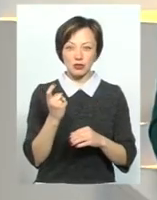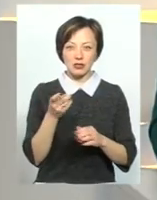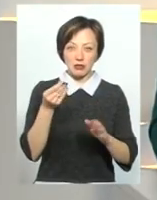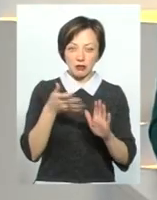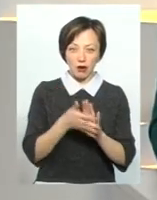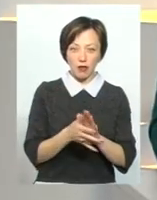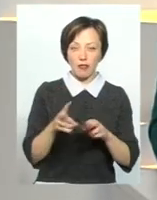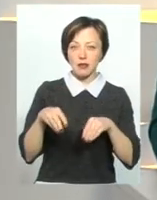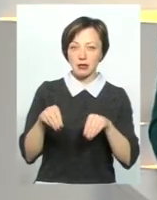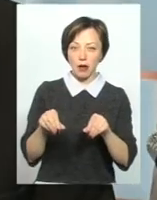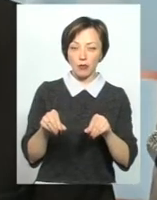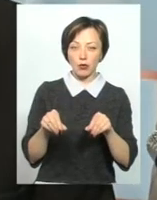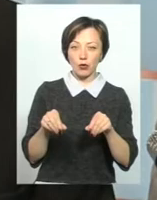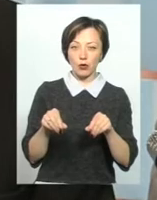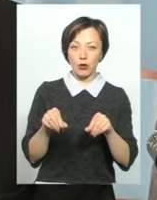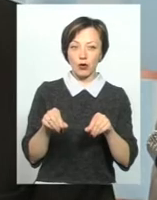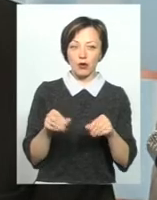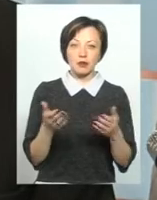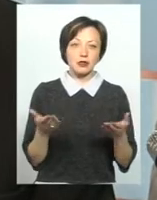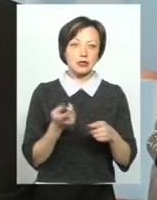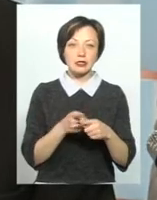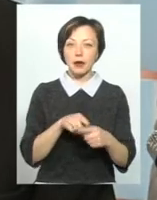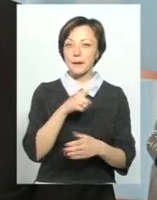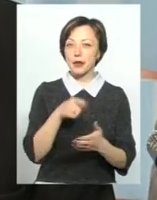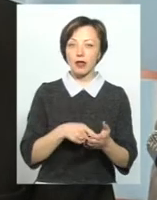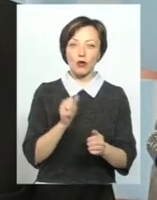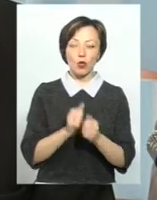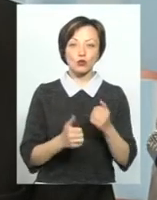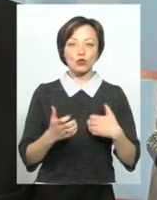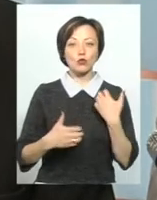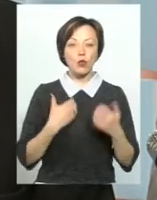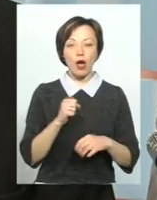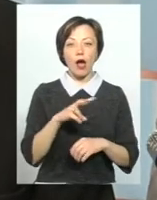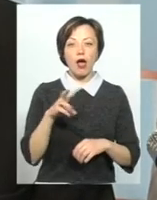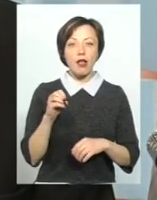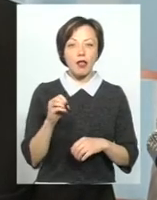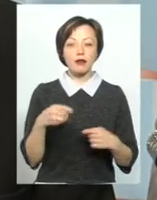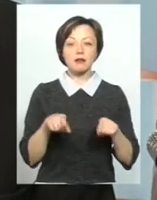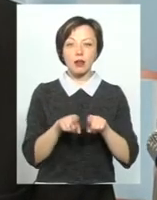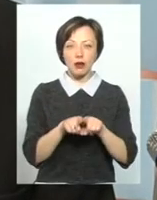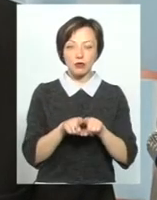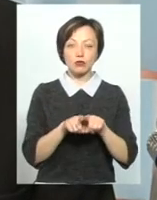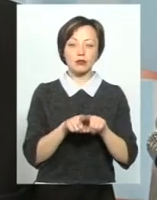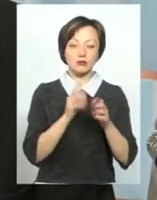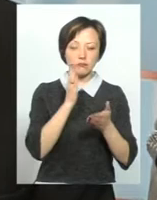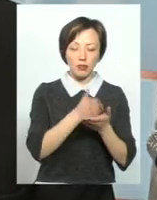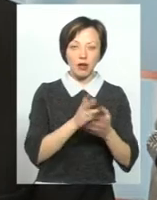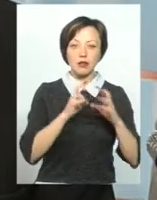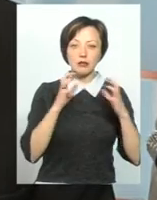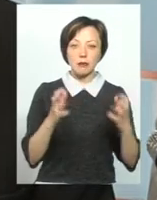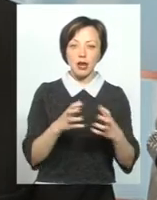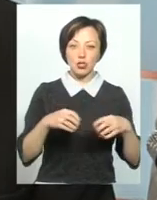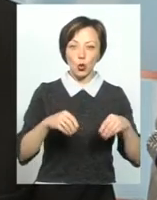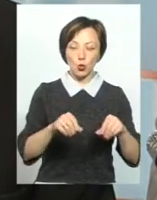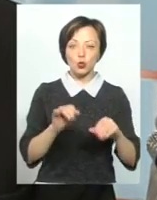використовується, але це питання, яке кожного турбує. Але вони направлені також на збереження ґрунту